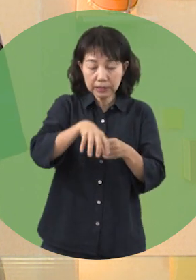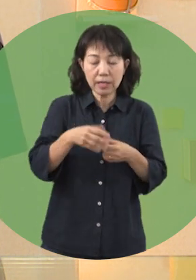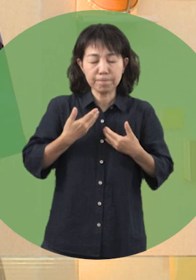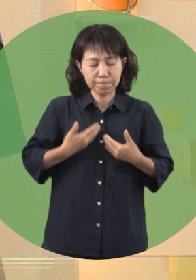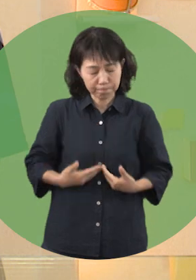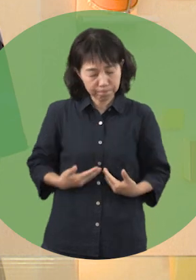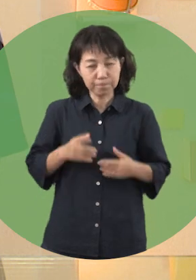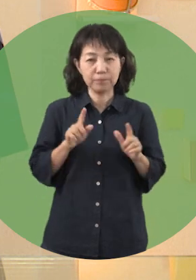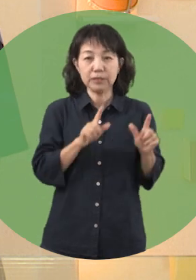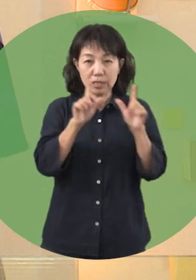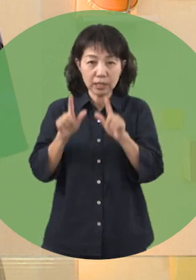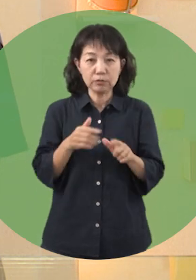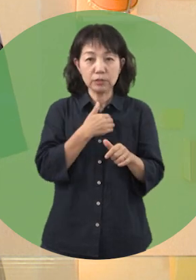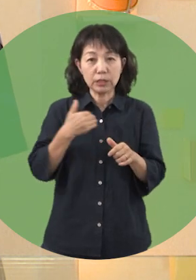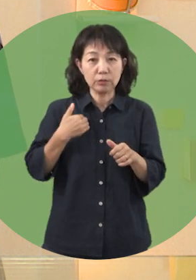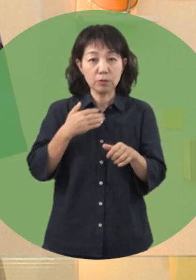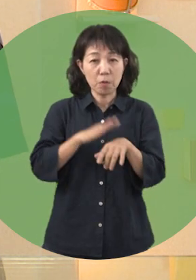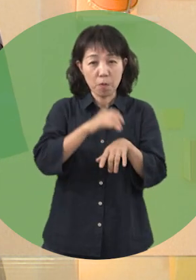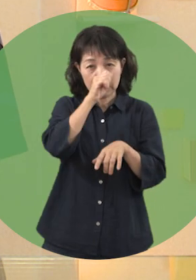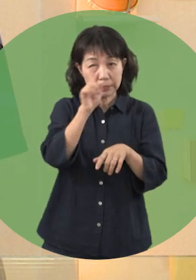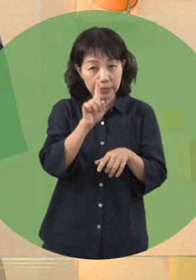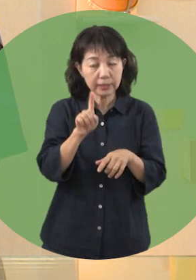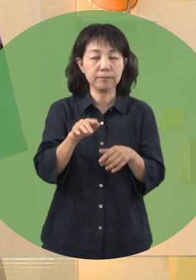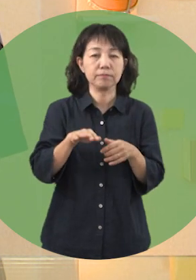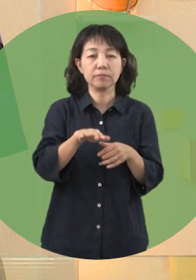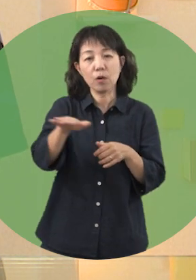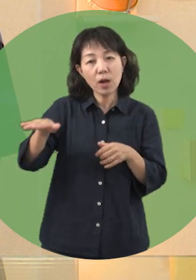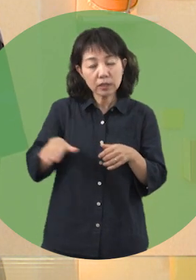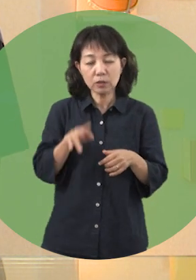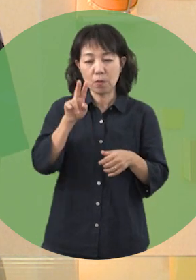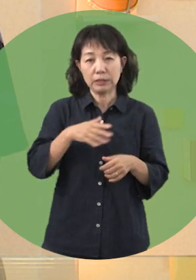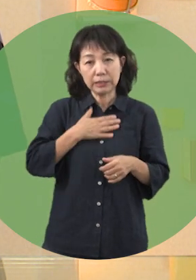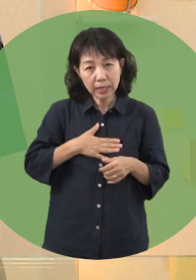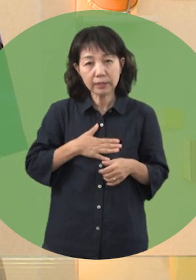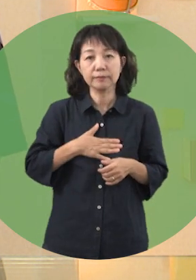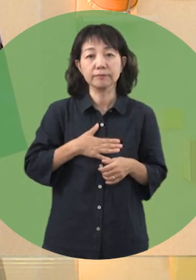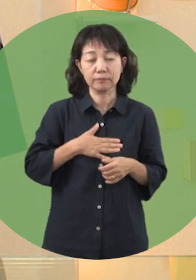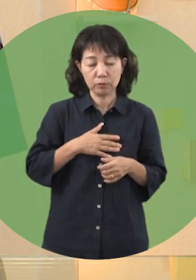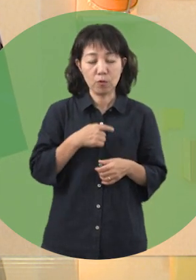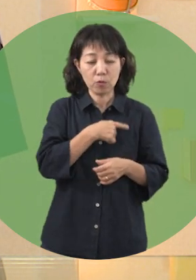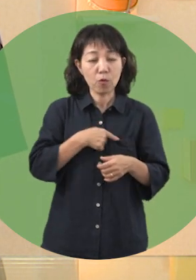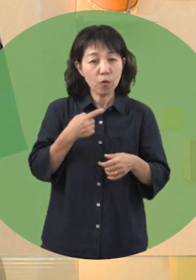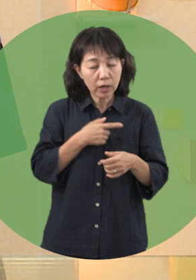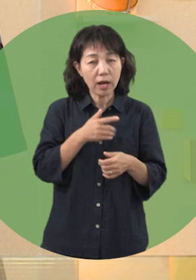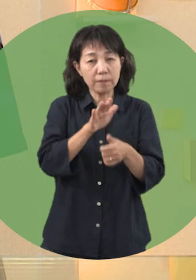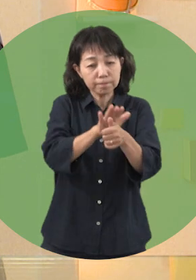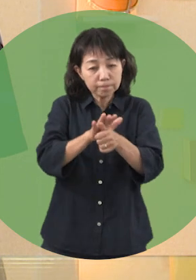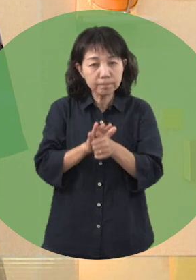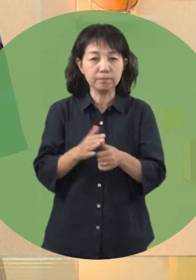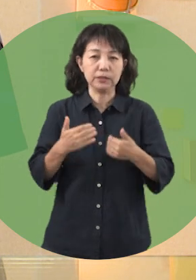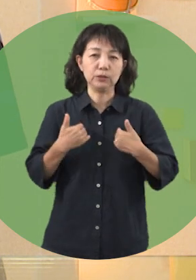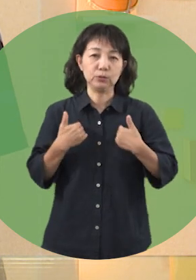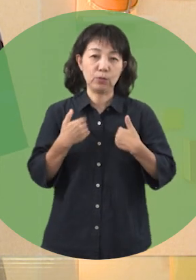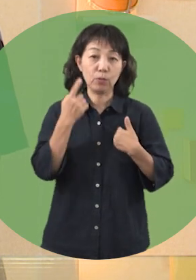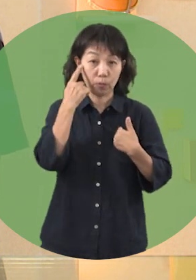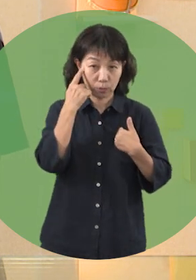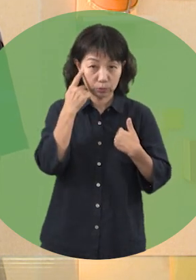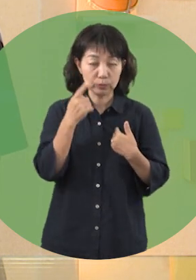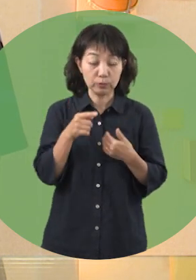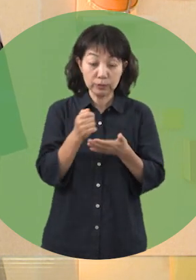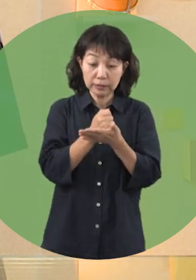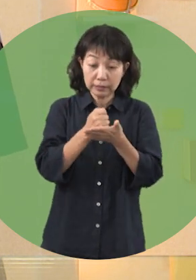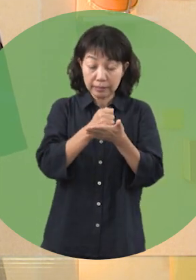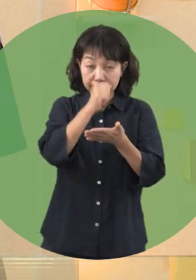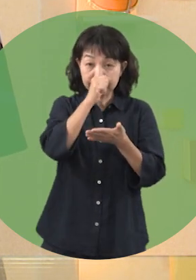過ごせるようになるためには周囲の人々の理解と心からの支えが必要です。この機会